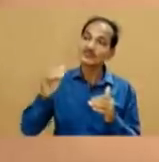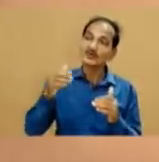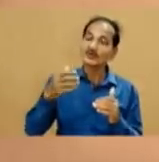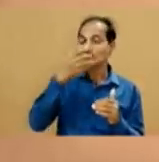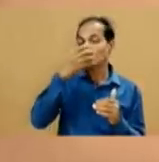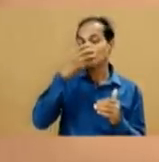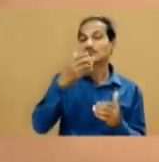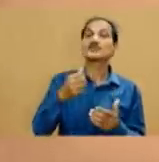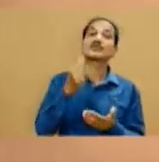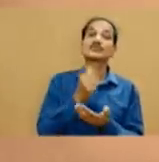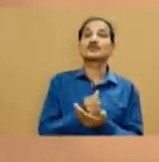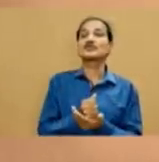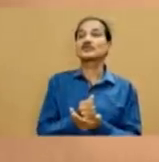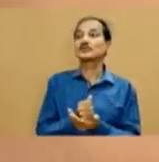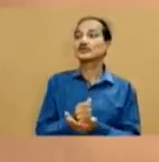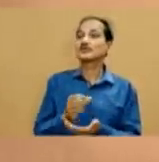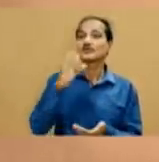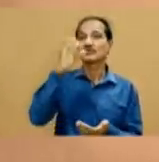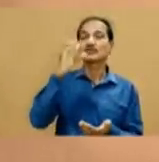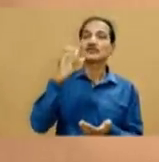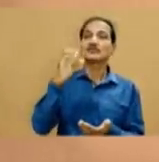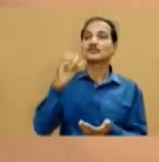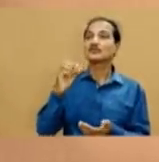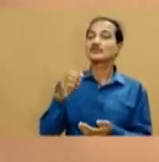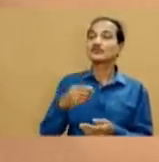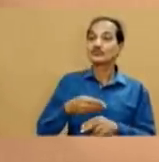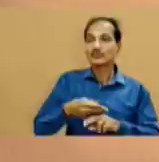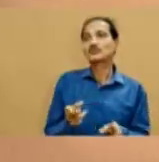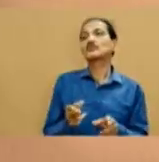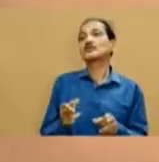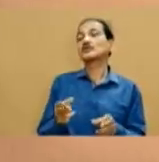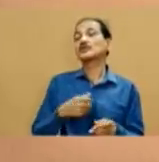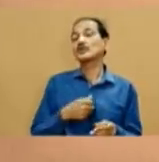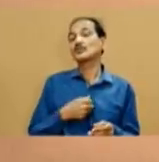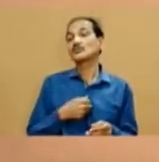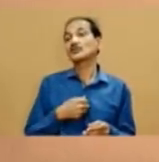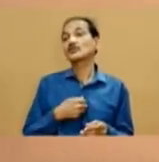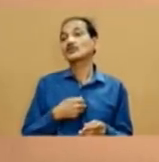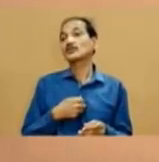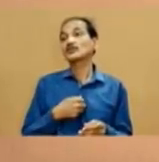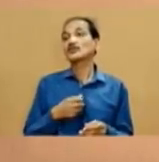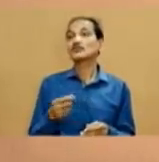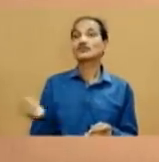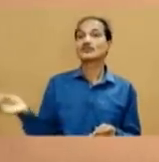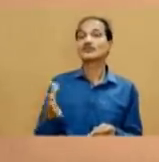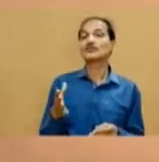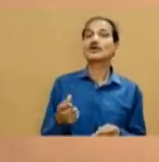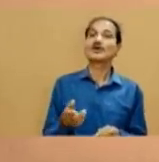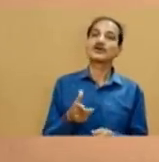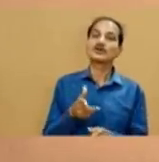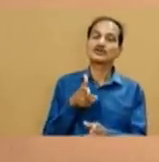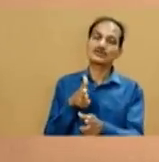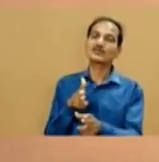कोविड विरुद्ध रे मास्क आम लड़ेर गोटाए विराट बड़ नुआ अस्त्र आउ मास्क विषय मु पुणी थरे आपण